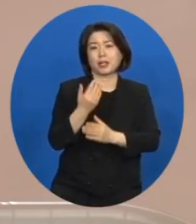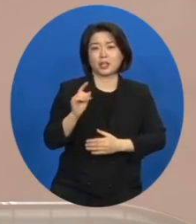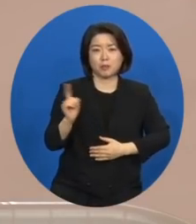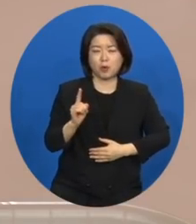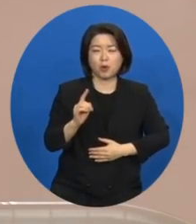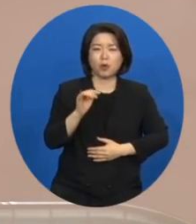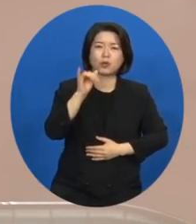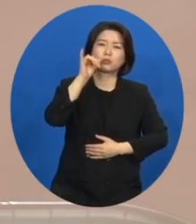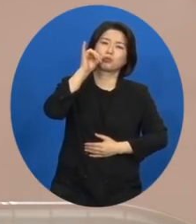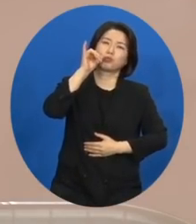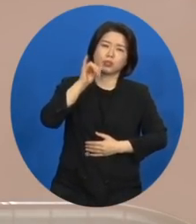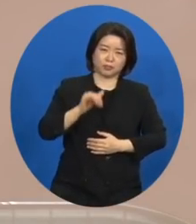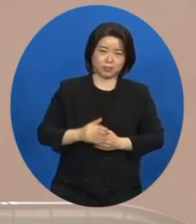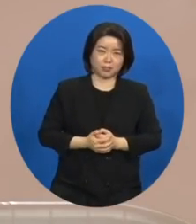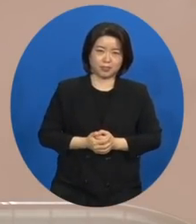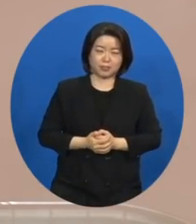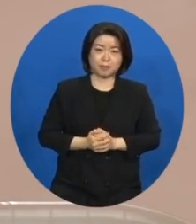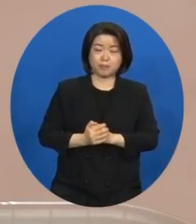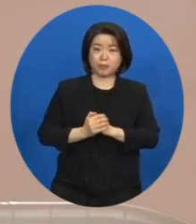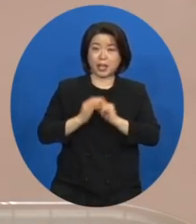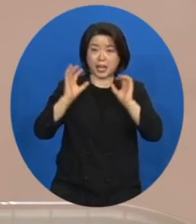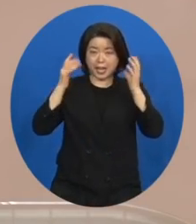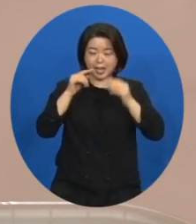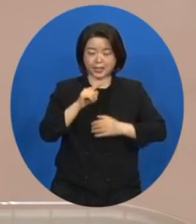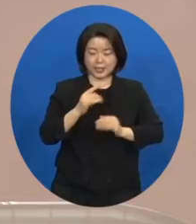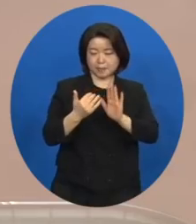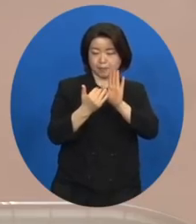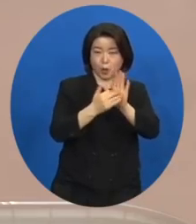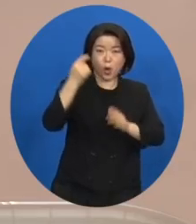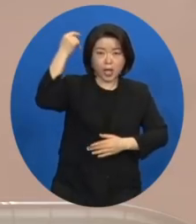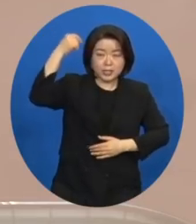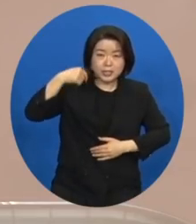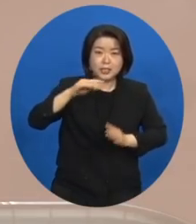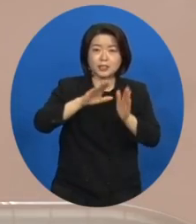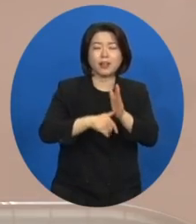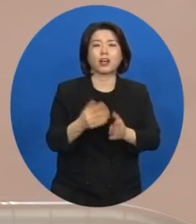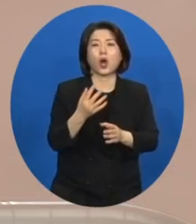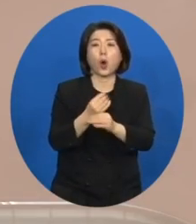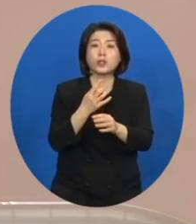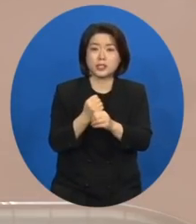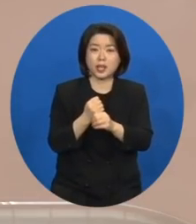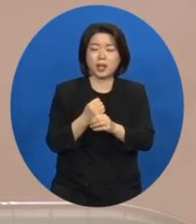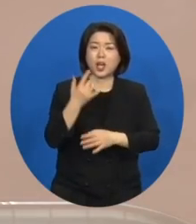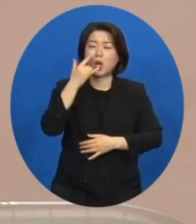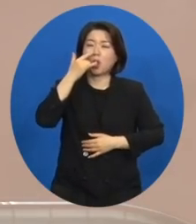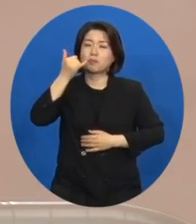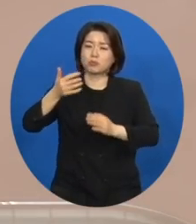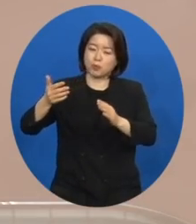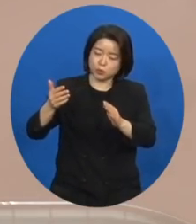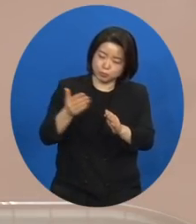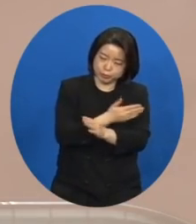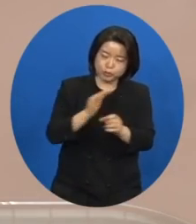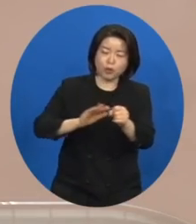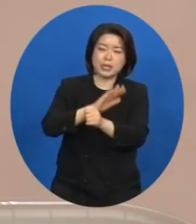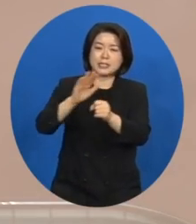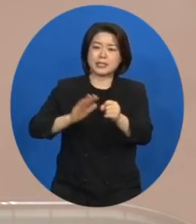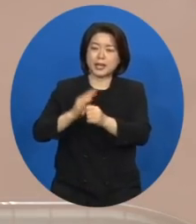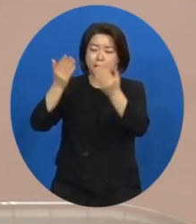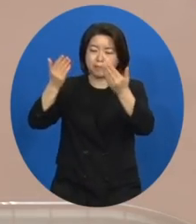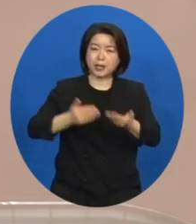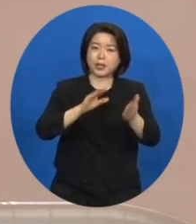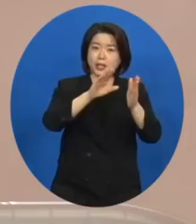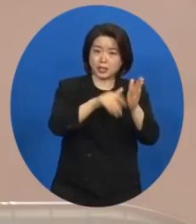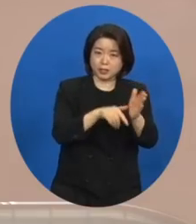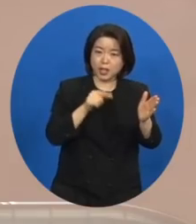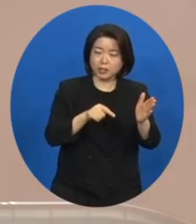예를 들어서 아이가 어떤 그 거절 감을 느낄 수 있는 시기가 언제냐 하면 부모로부터 사랑을 받아야 해 시기에 받지 못했을 때